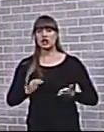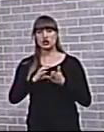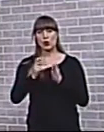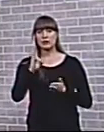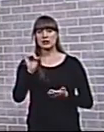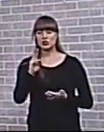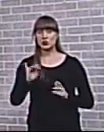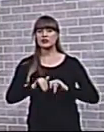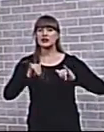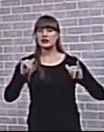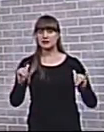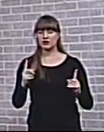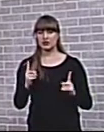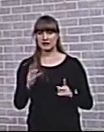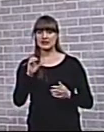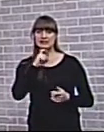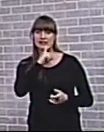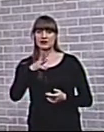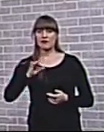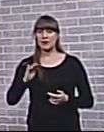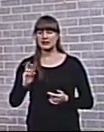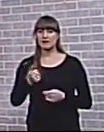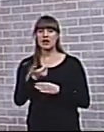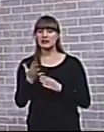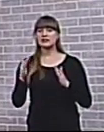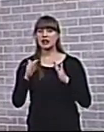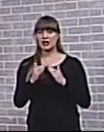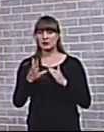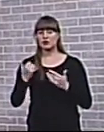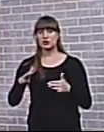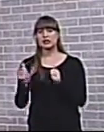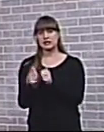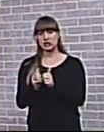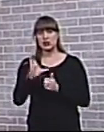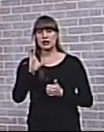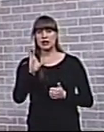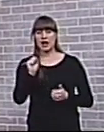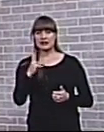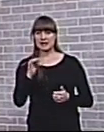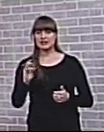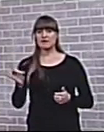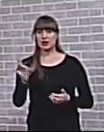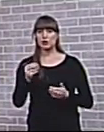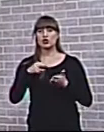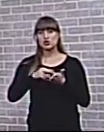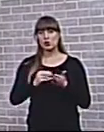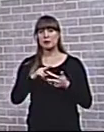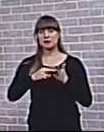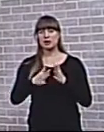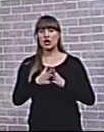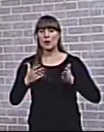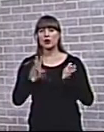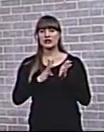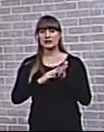«Норд» раздвинул границы Северного массива. Часть домов уже на территории соседнего Аксайского района. Стоимость проекта более